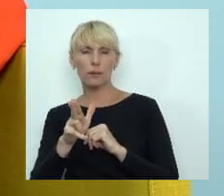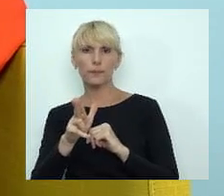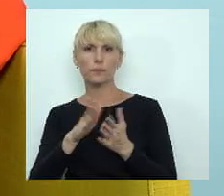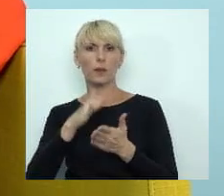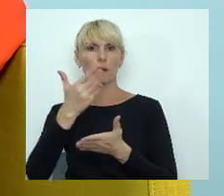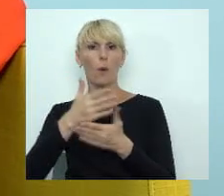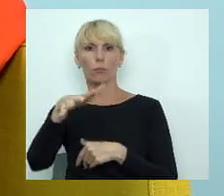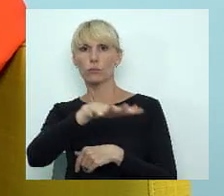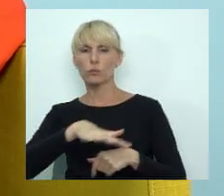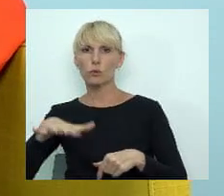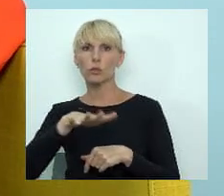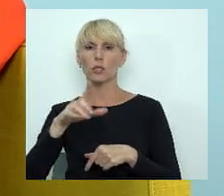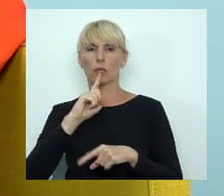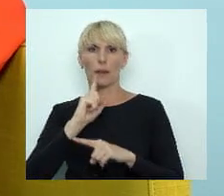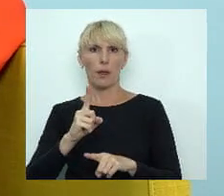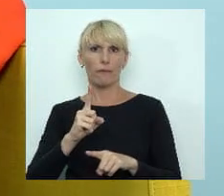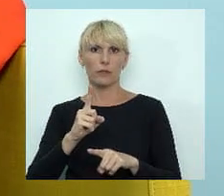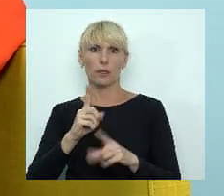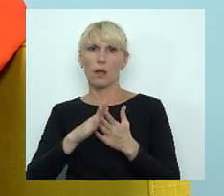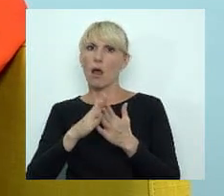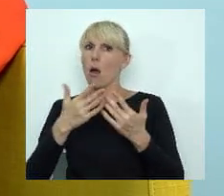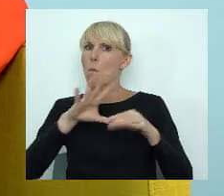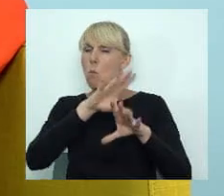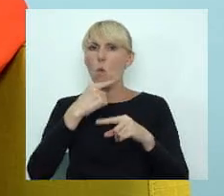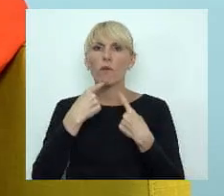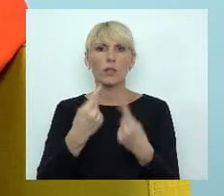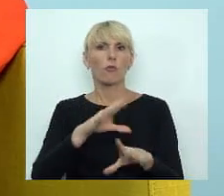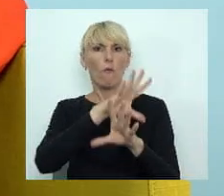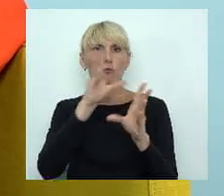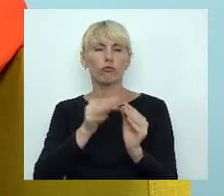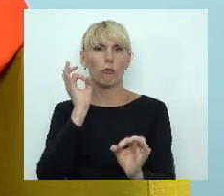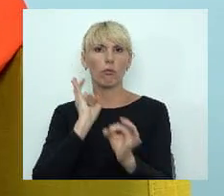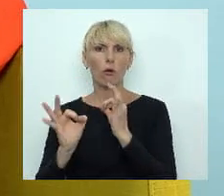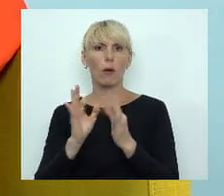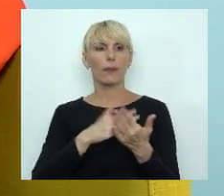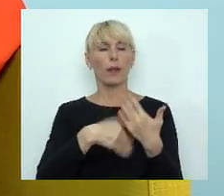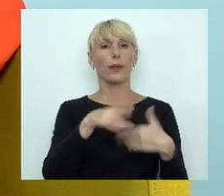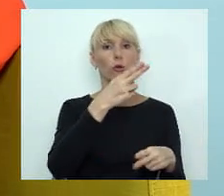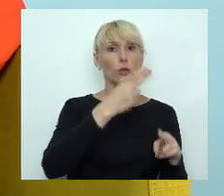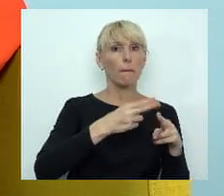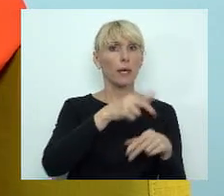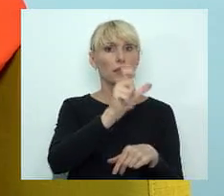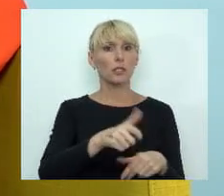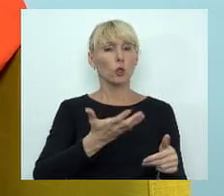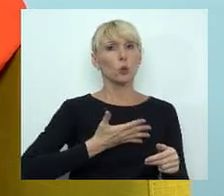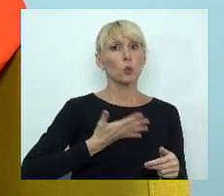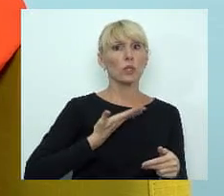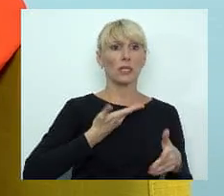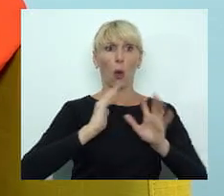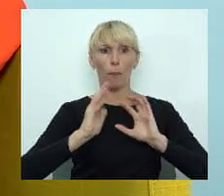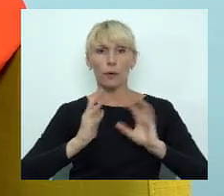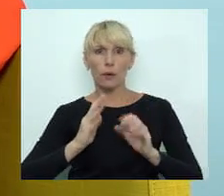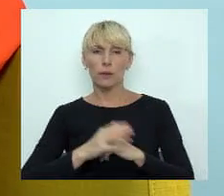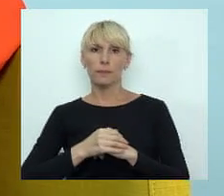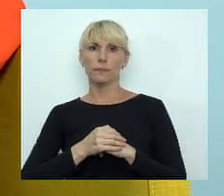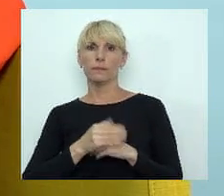na tym obszarze działalności nie pozostawiono. No a właśnie chodzi o to, żeby pacjent czuł się odpowiednio zaopiekowany. Tak wskazuje